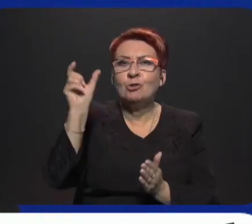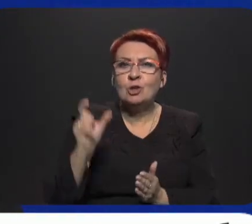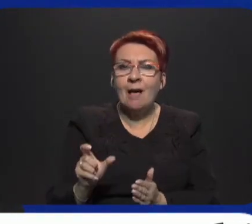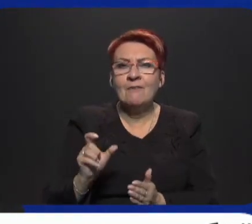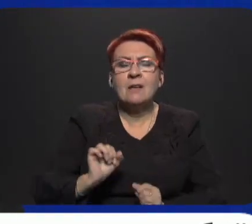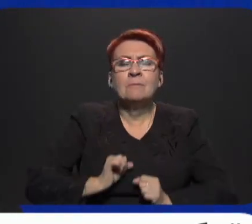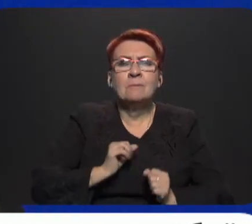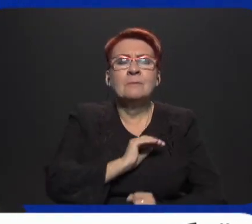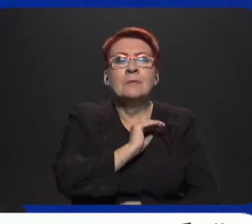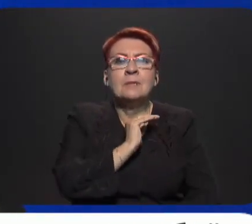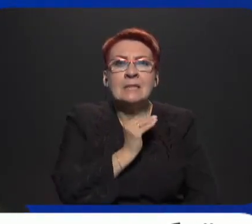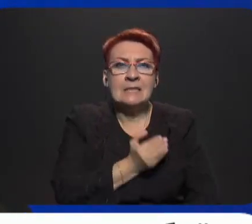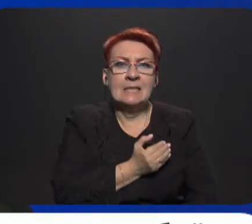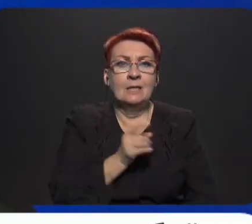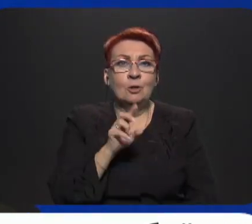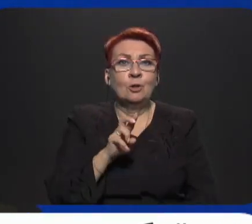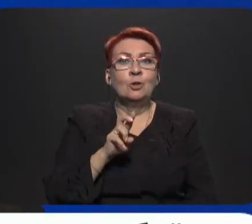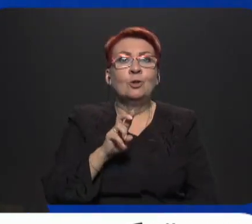сил для того, чтобы